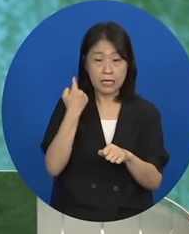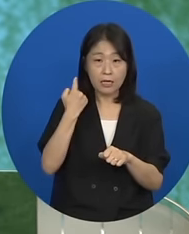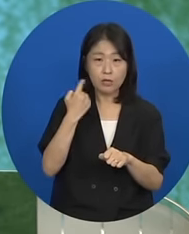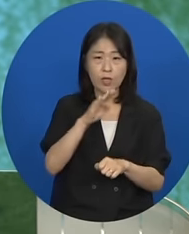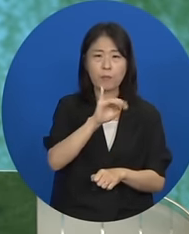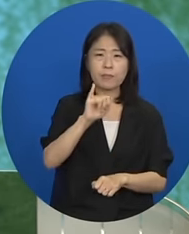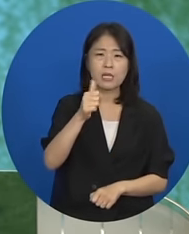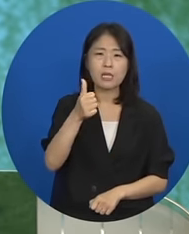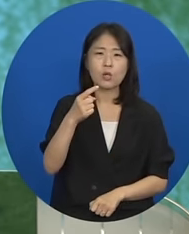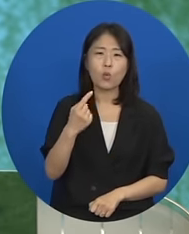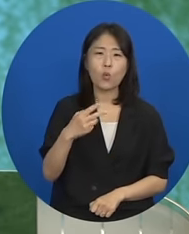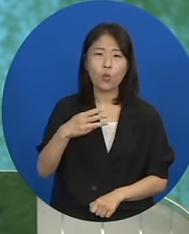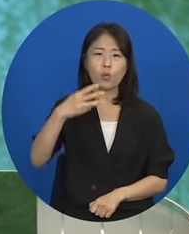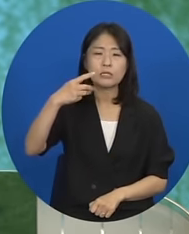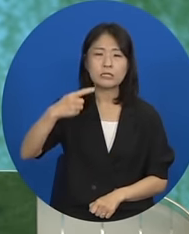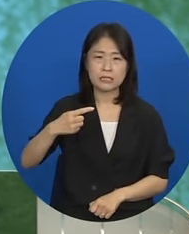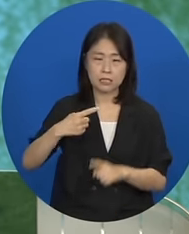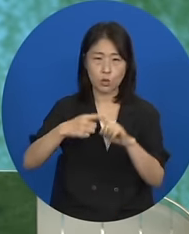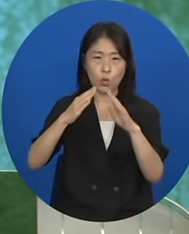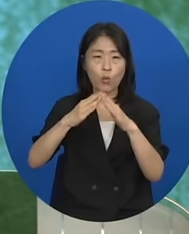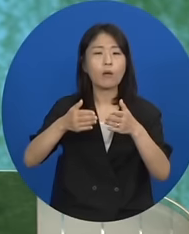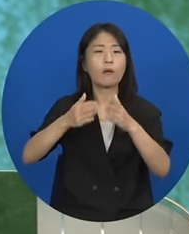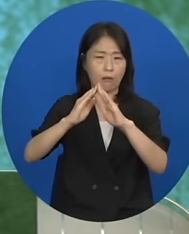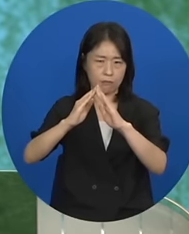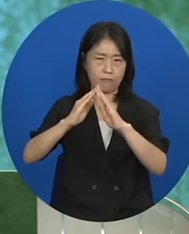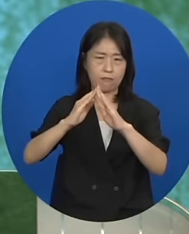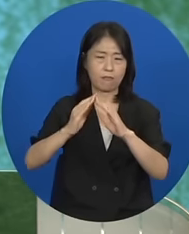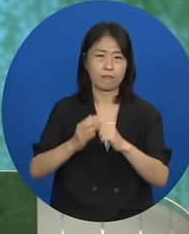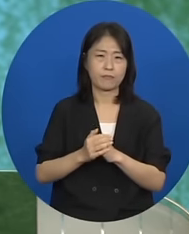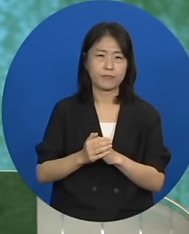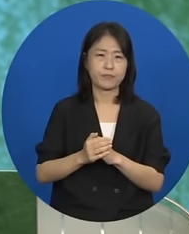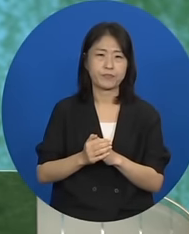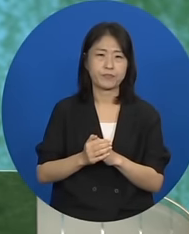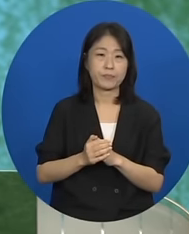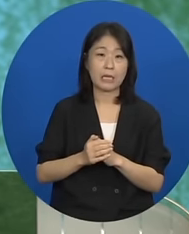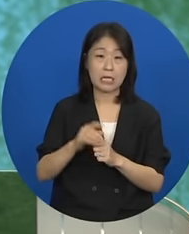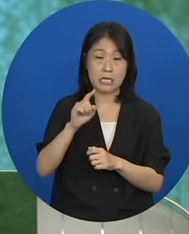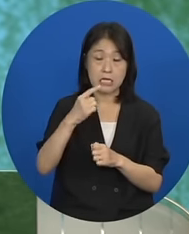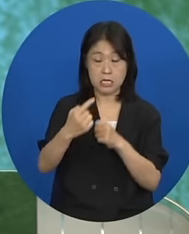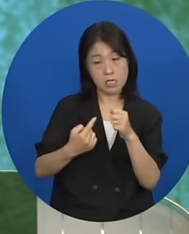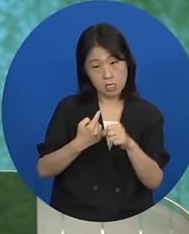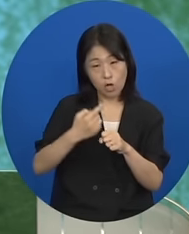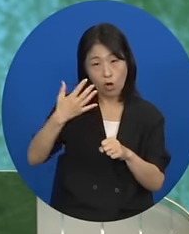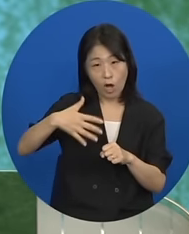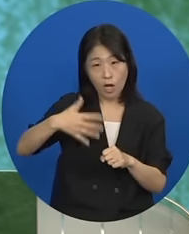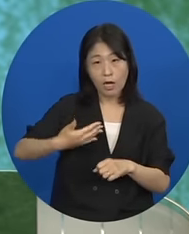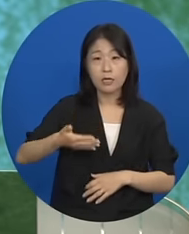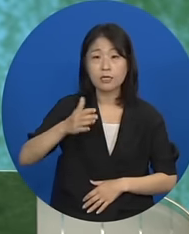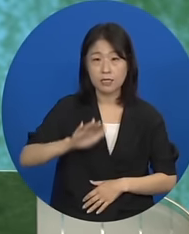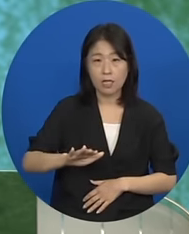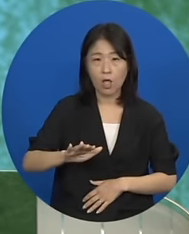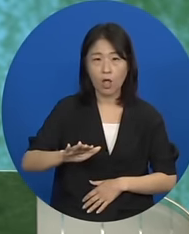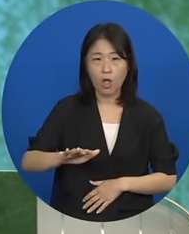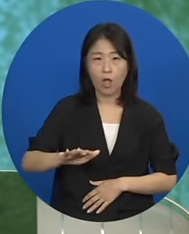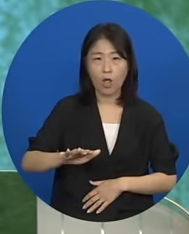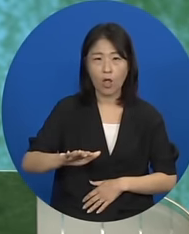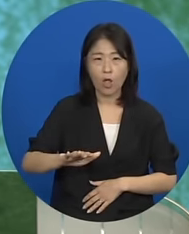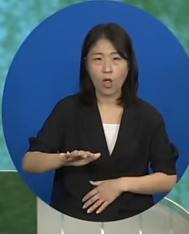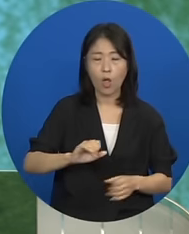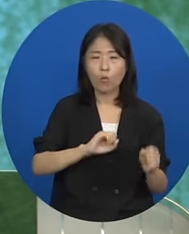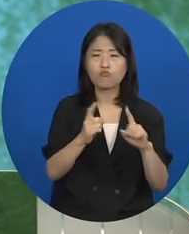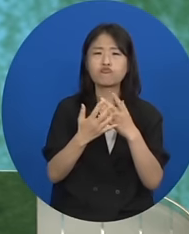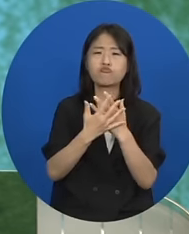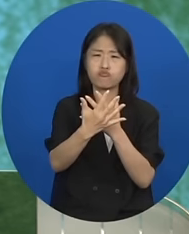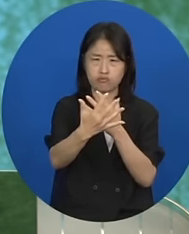치예 그것이 개척이 되어서 1년이 안 됐는데 부흥이 되어서 지금 이제 미금역으로 이사해서 새로운 성전으로